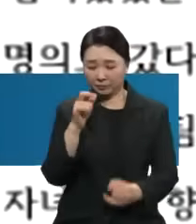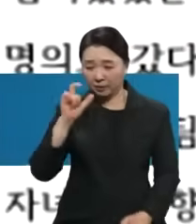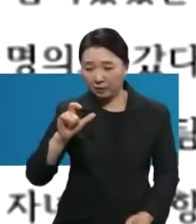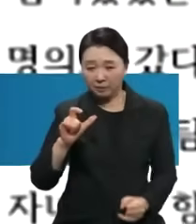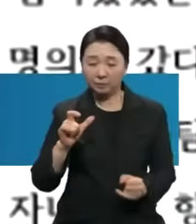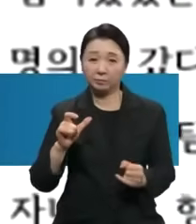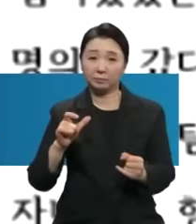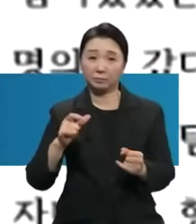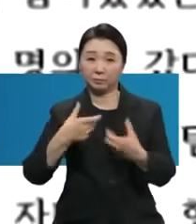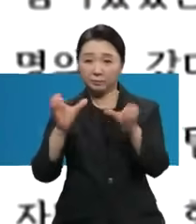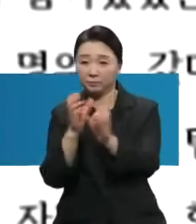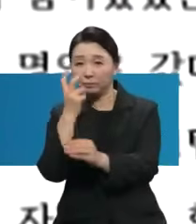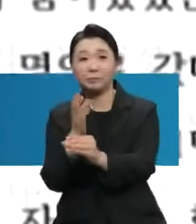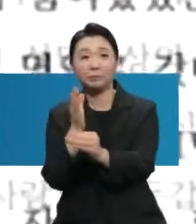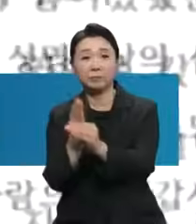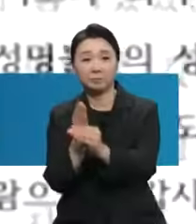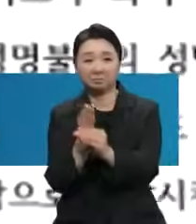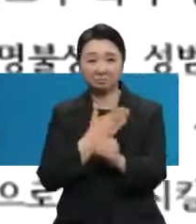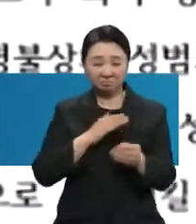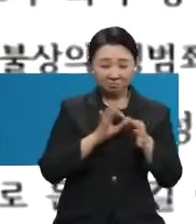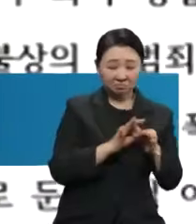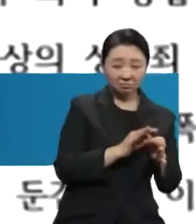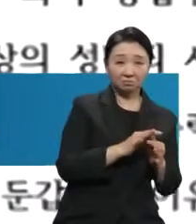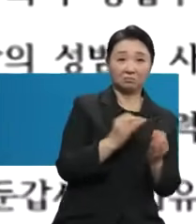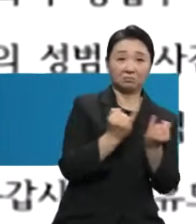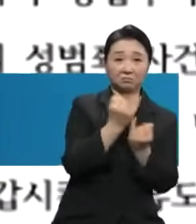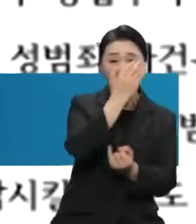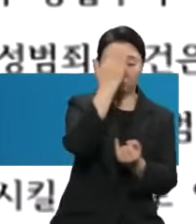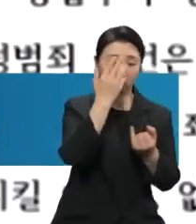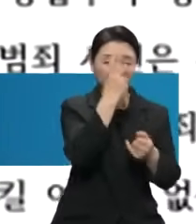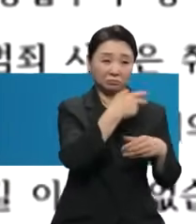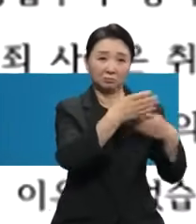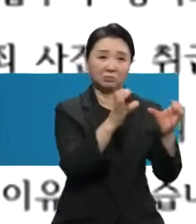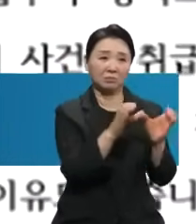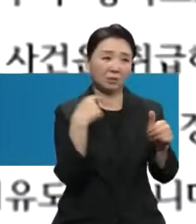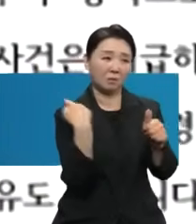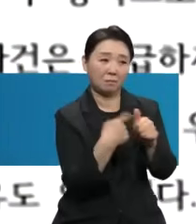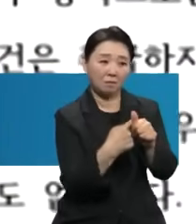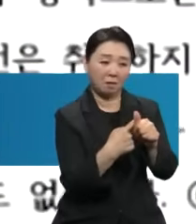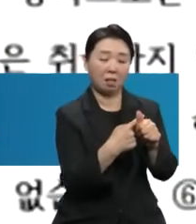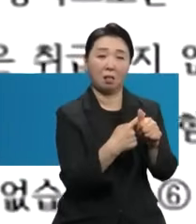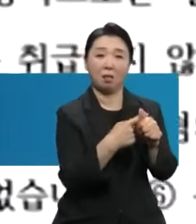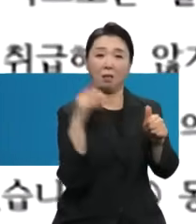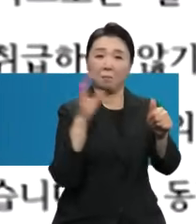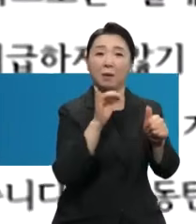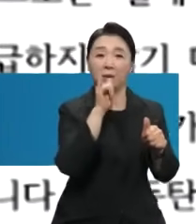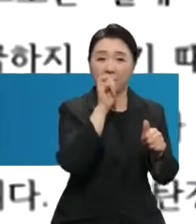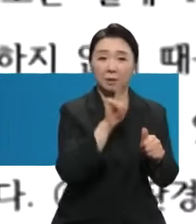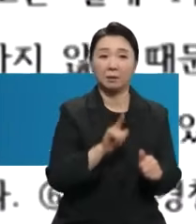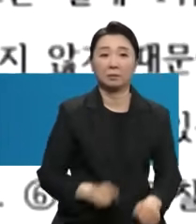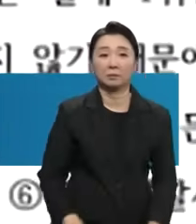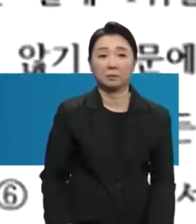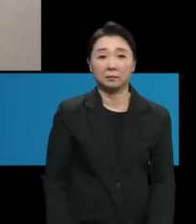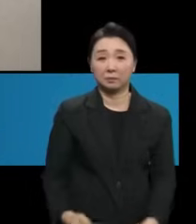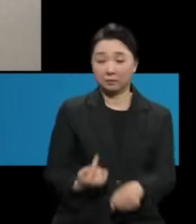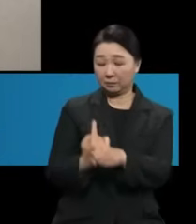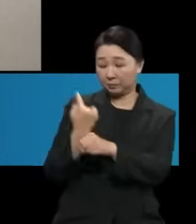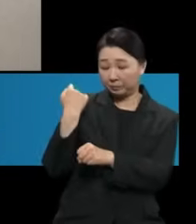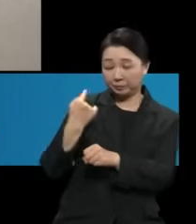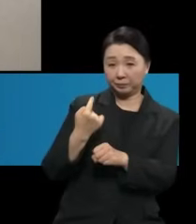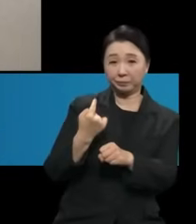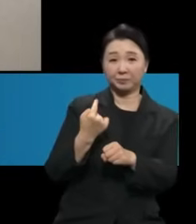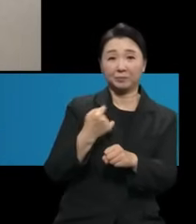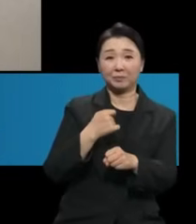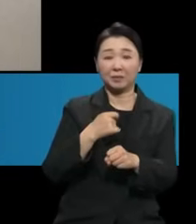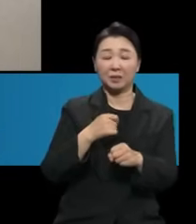강력팀이 수사를 한다면서 관련이 없는 여청 수사팀이 각종 조롱과 욕설을 받고 있다고 했습니다. 또 지난해